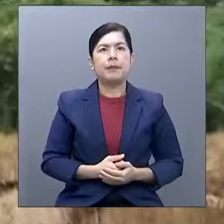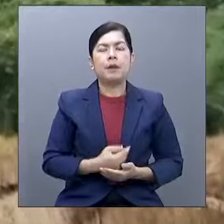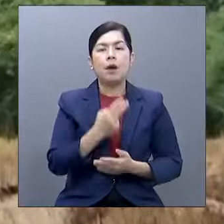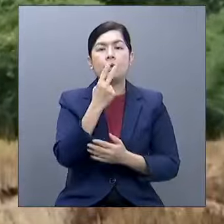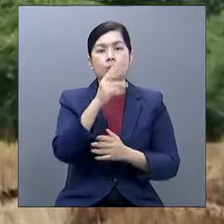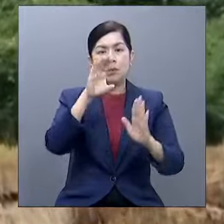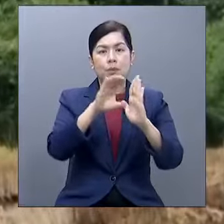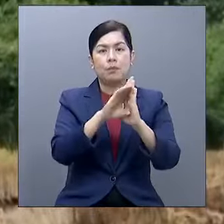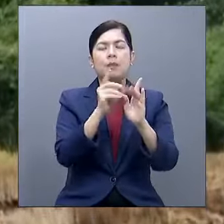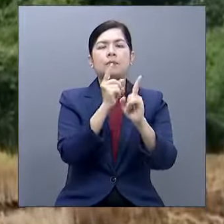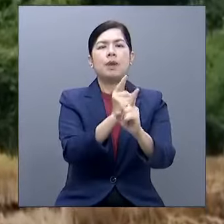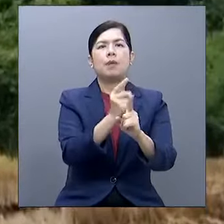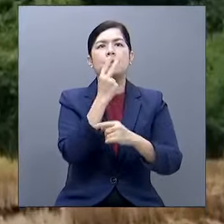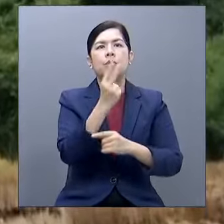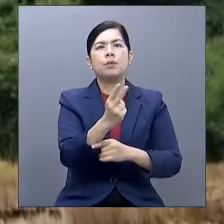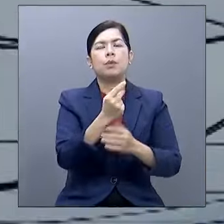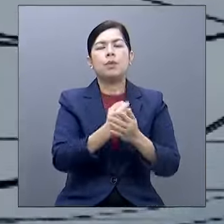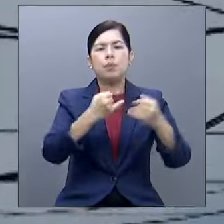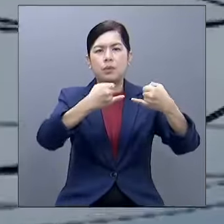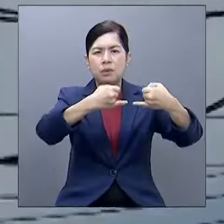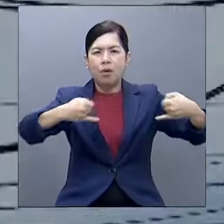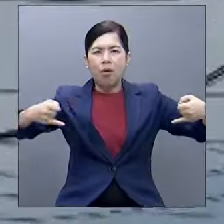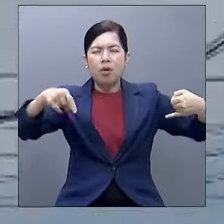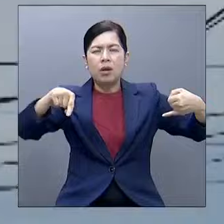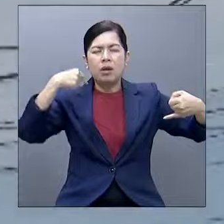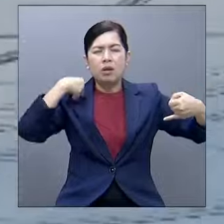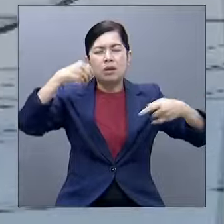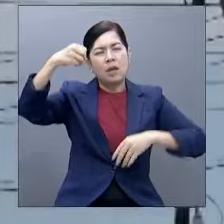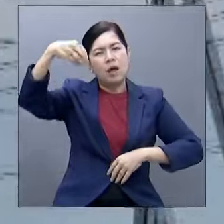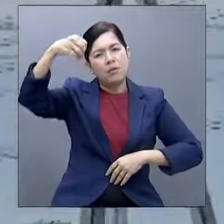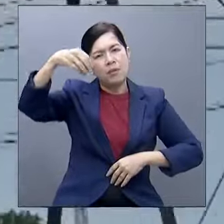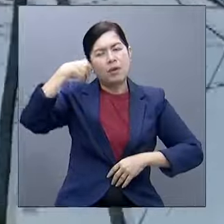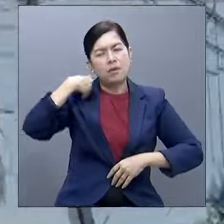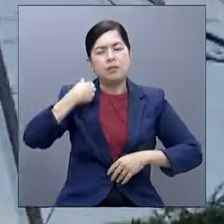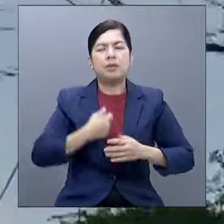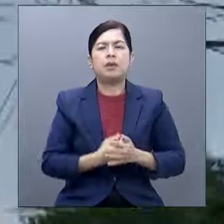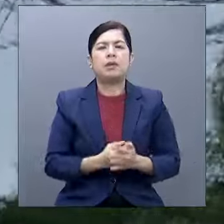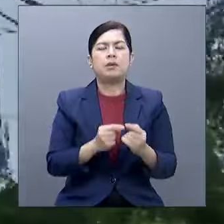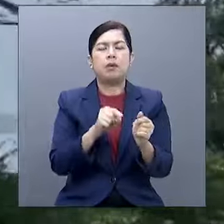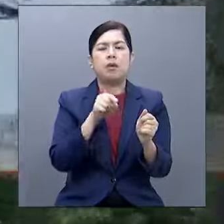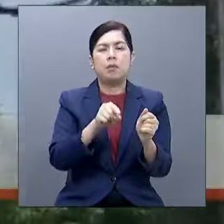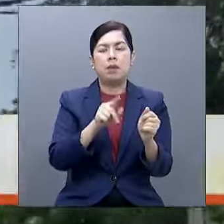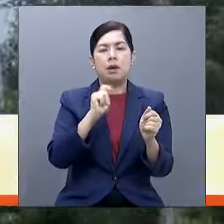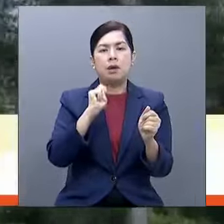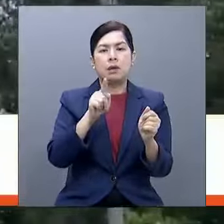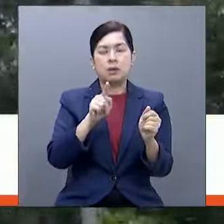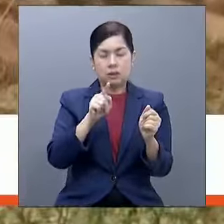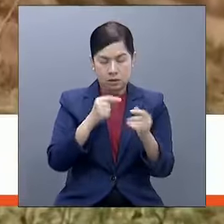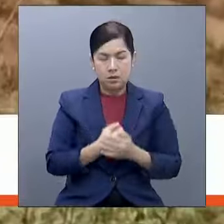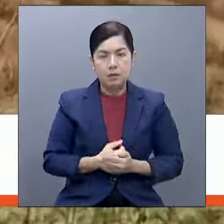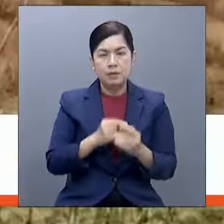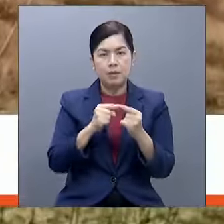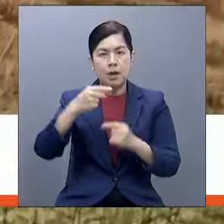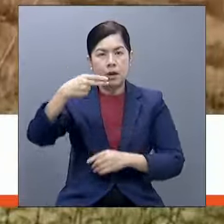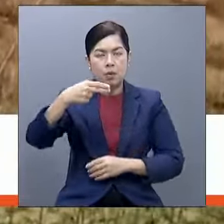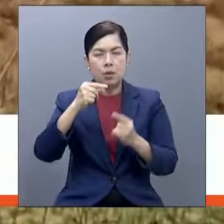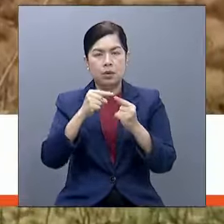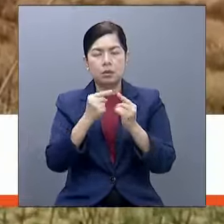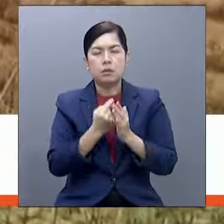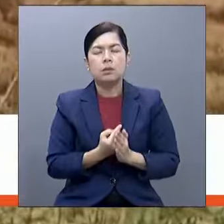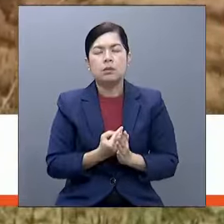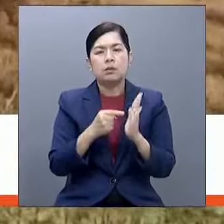นี่คือสายสื่อสารที่พาดลงมากลางทุ่งนาบ้านท่าหลวงตำบลท่าหลวงอำเภอพิมายจังหวัดนครราชสีมาจ